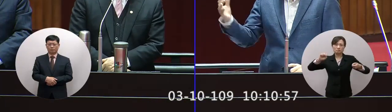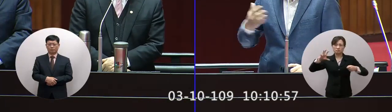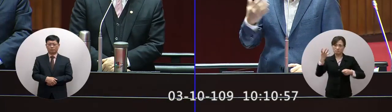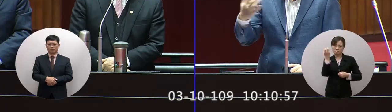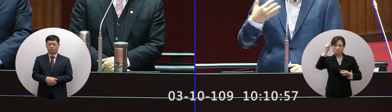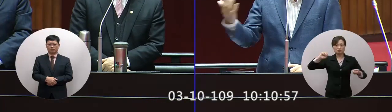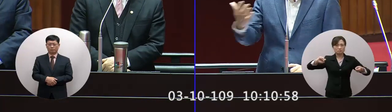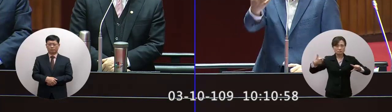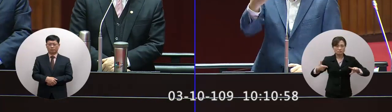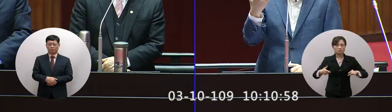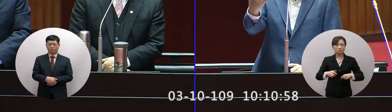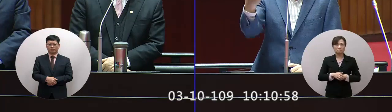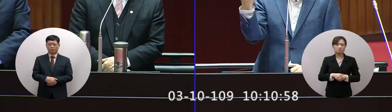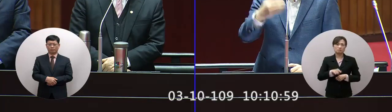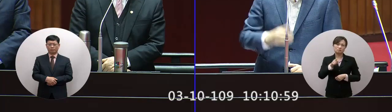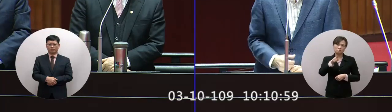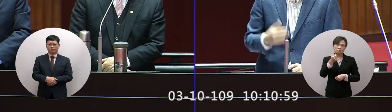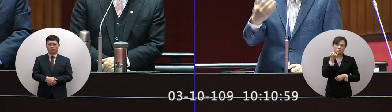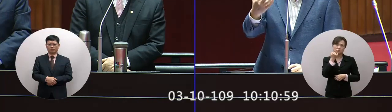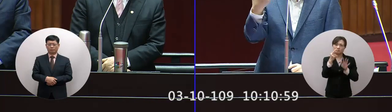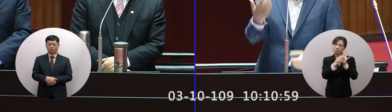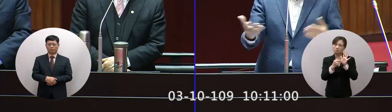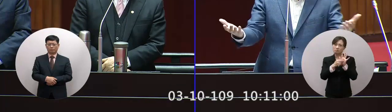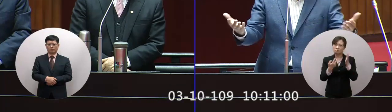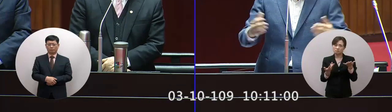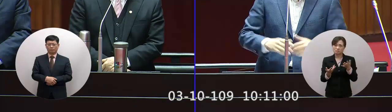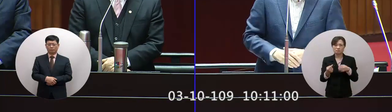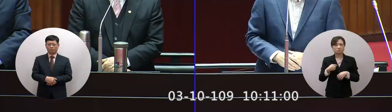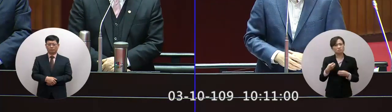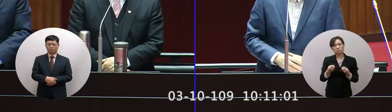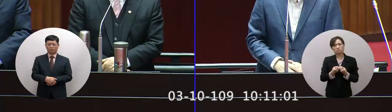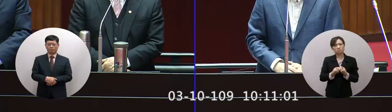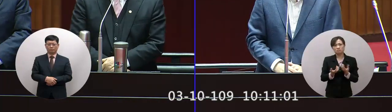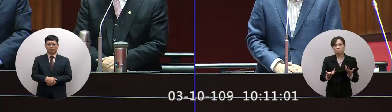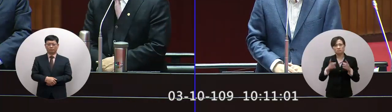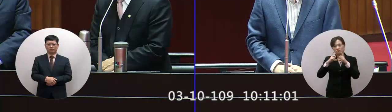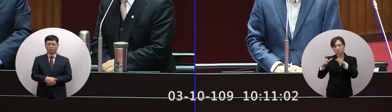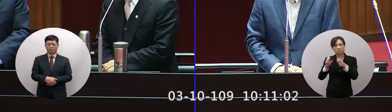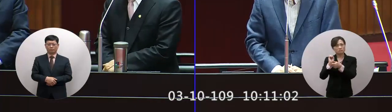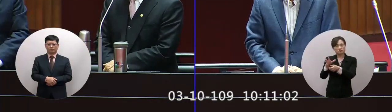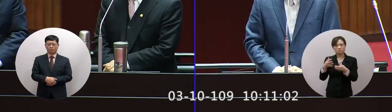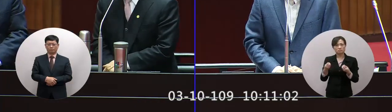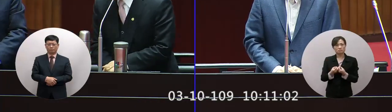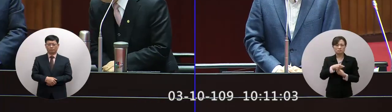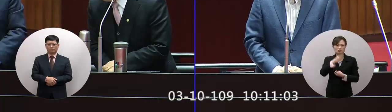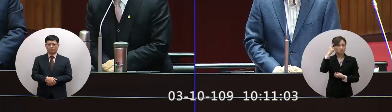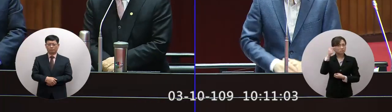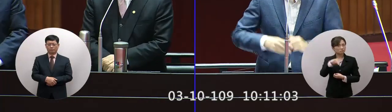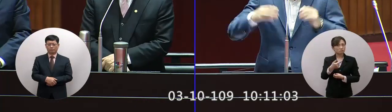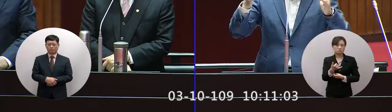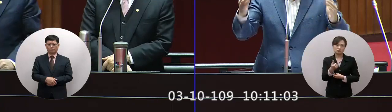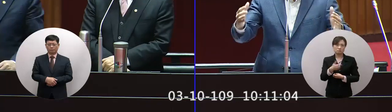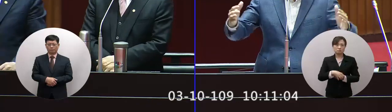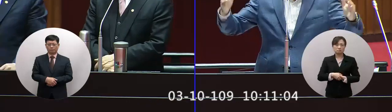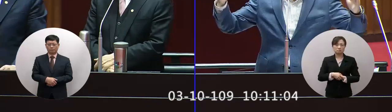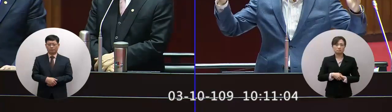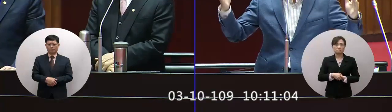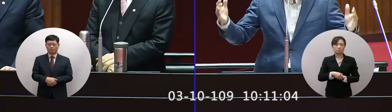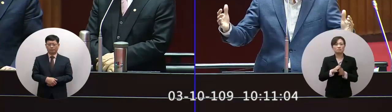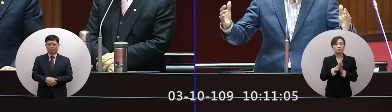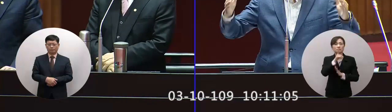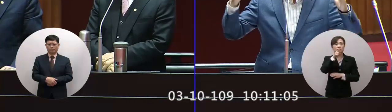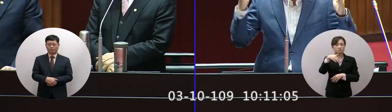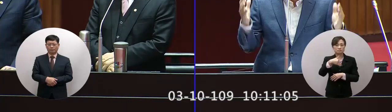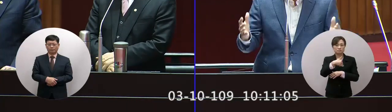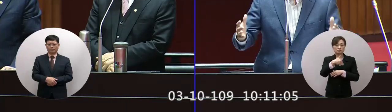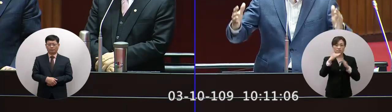跟我的陈情民众，跟他们，让他们，我不知道怎么跟他们回答。你觉得这样的好不好？还是你跟各县